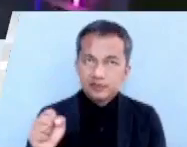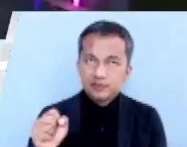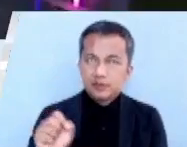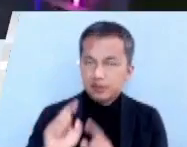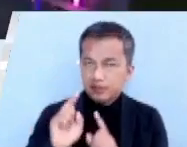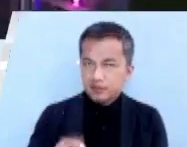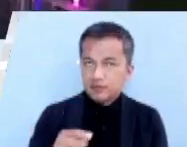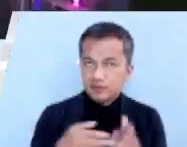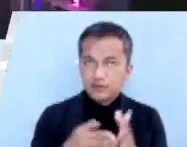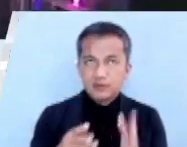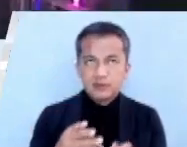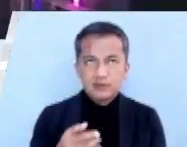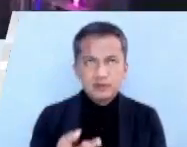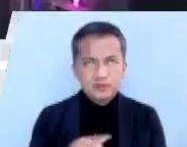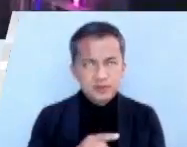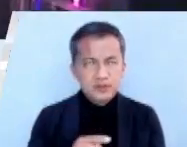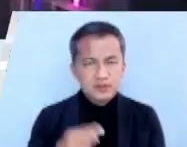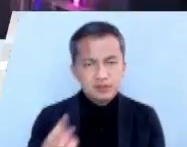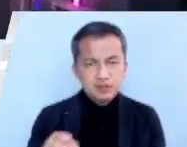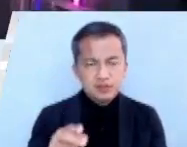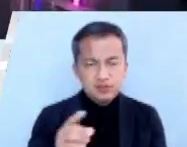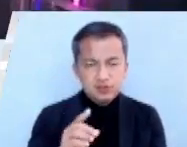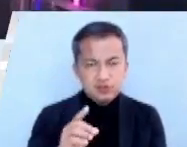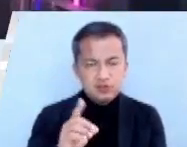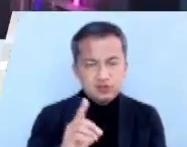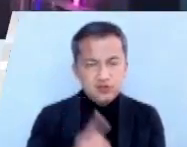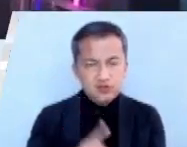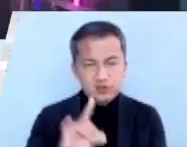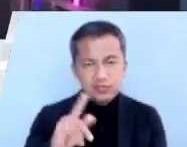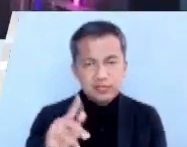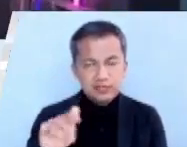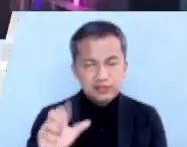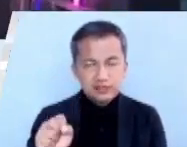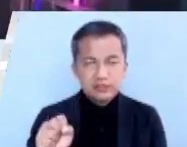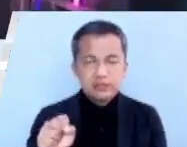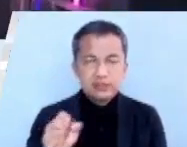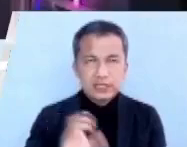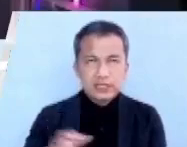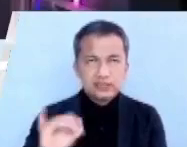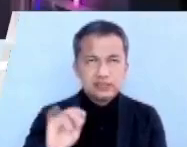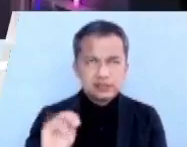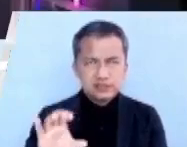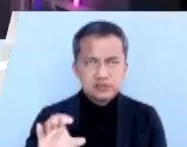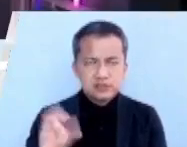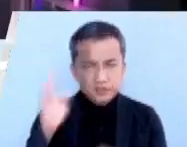mula sa Dr. Yang's Colleges Incorporated sa lumalalang problema ng red tide.